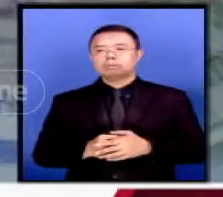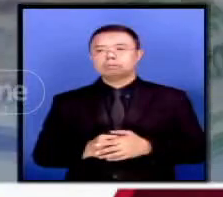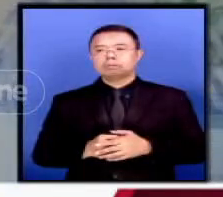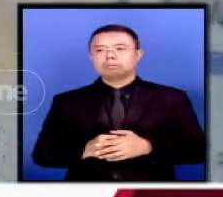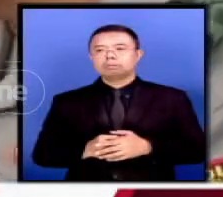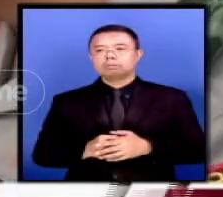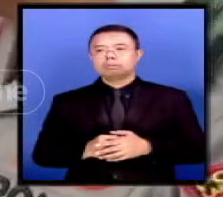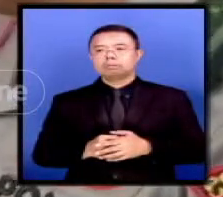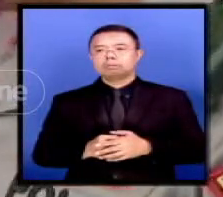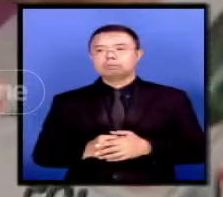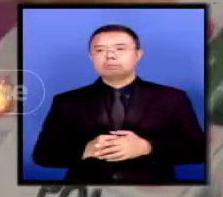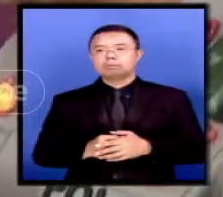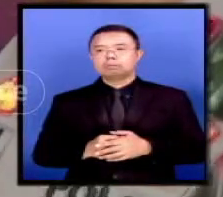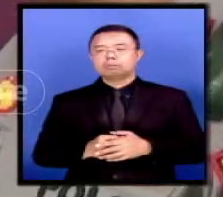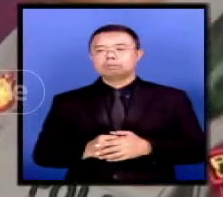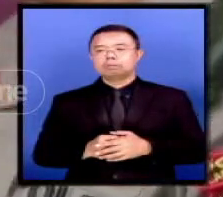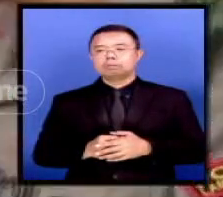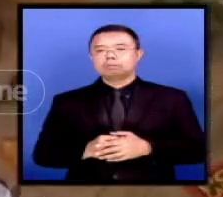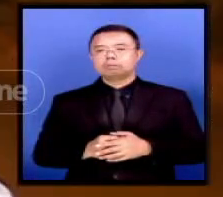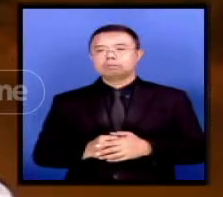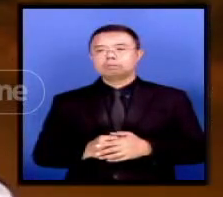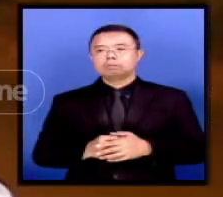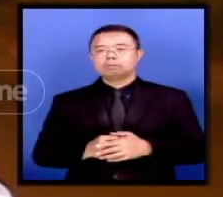dengan masa waktu 5 bulan.